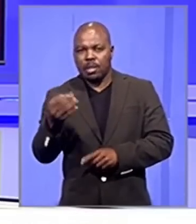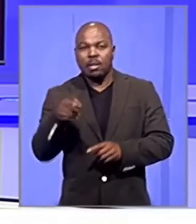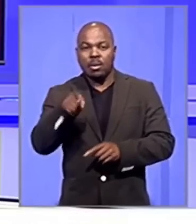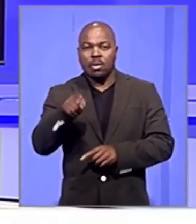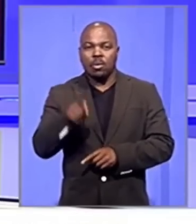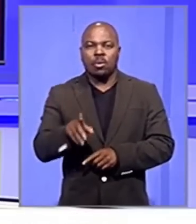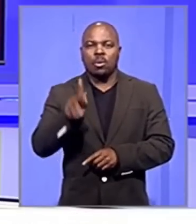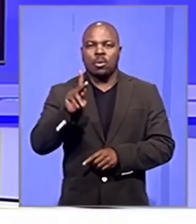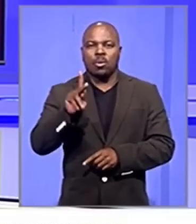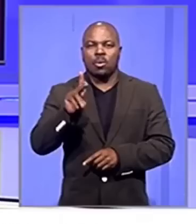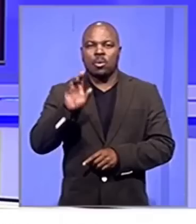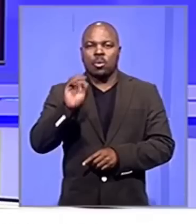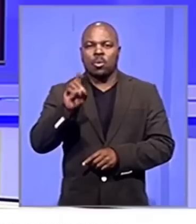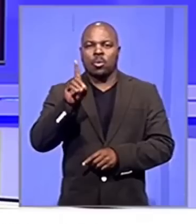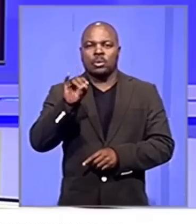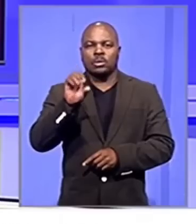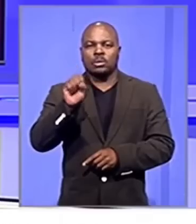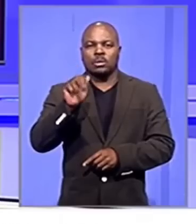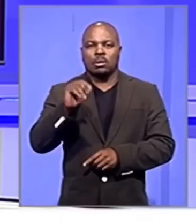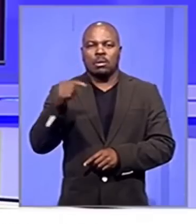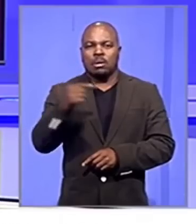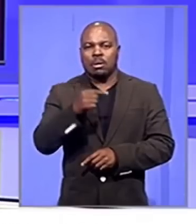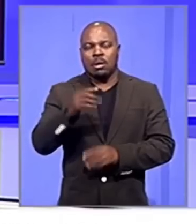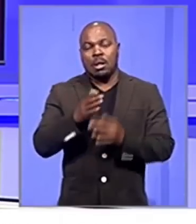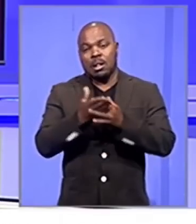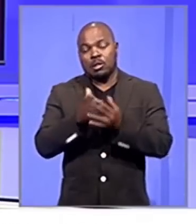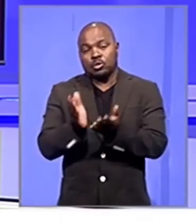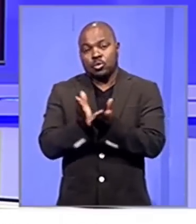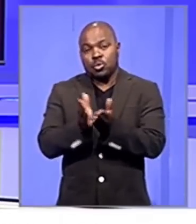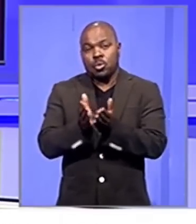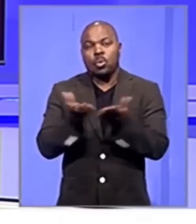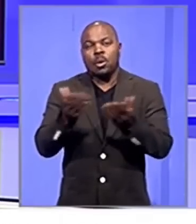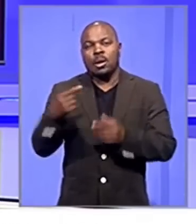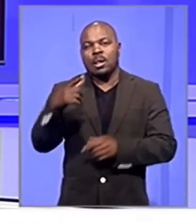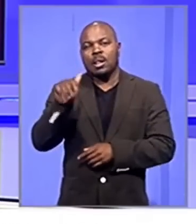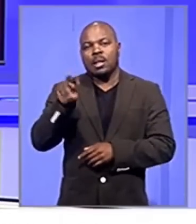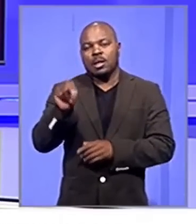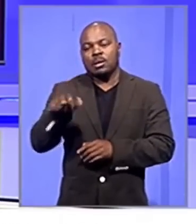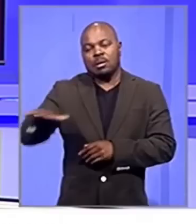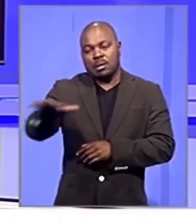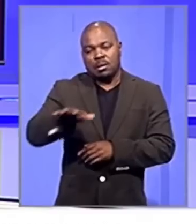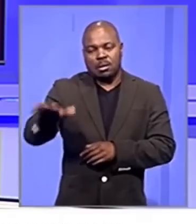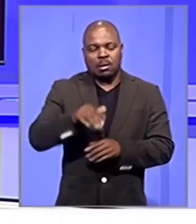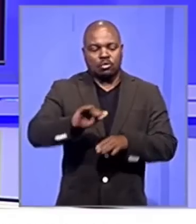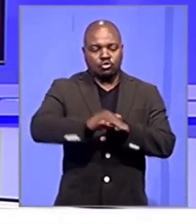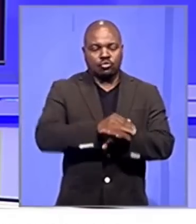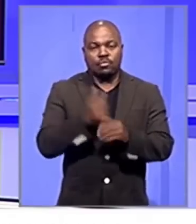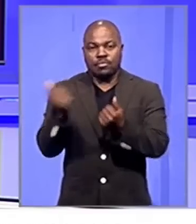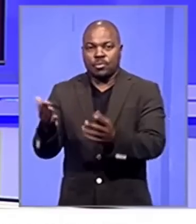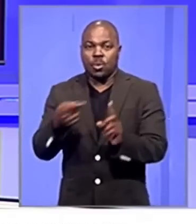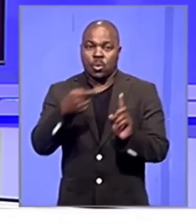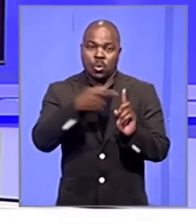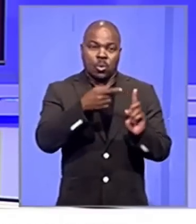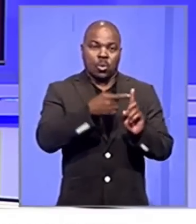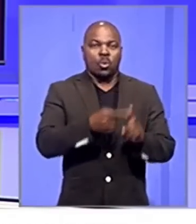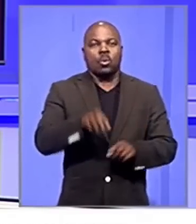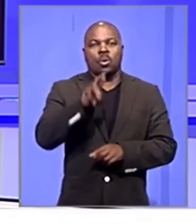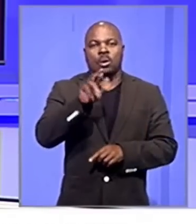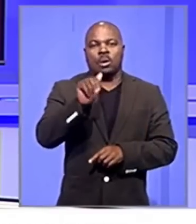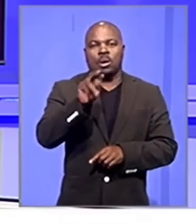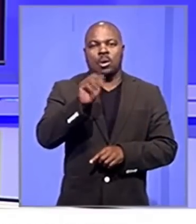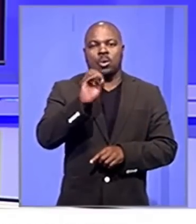sa Kodisang Gagau Intermediate kwa polaseng ya Glen Ditlhako. Kagiso Ranoko kokwanya ditlhako tsa